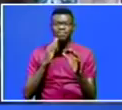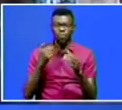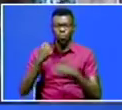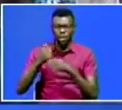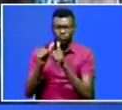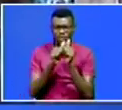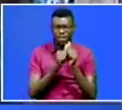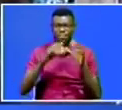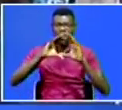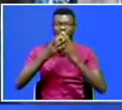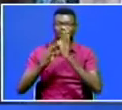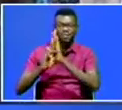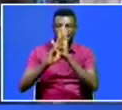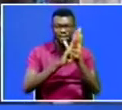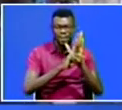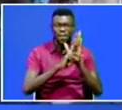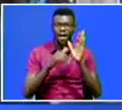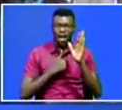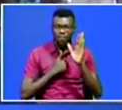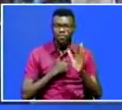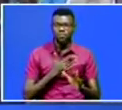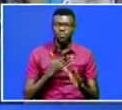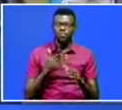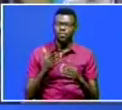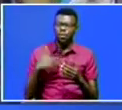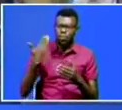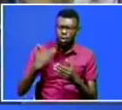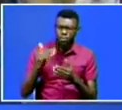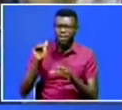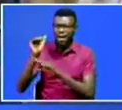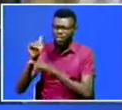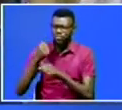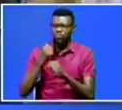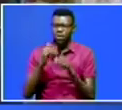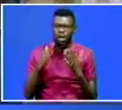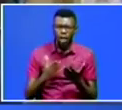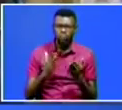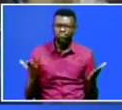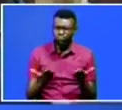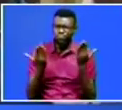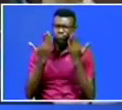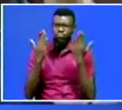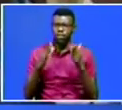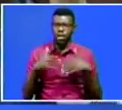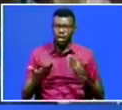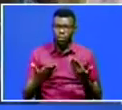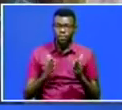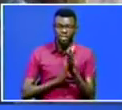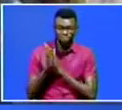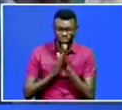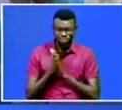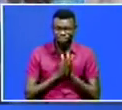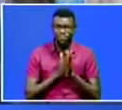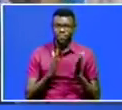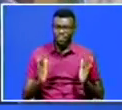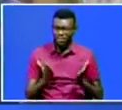tunashikana, tunaulizana darasa hili limefanyaje, lili lingine limefanyaje, ni nini tutakachofanya. Tuko na kitu inaitwa motisha.